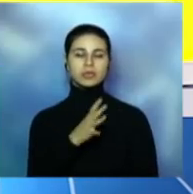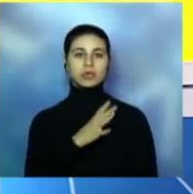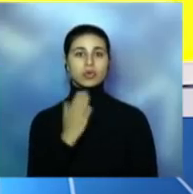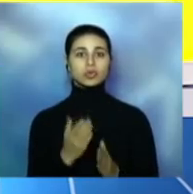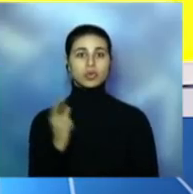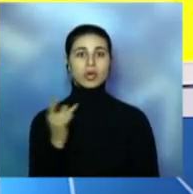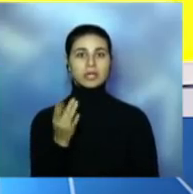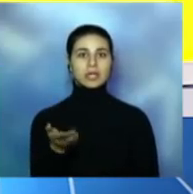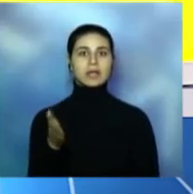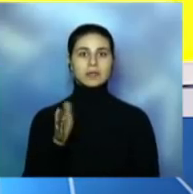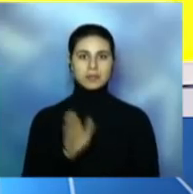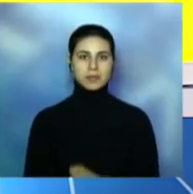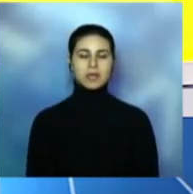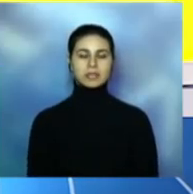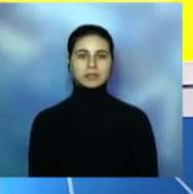თუ ერთხელ მაინც